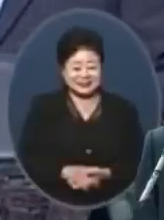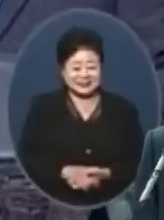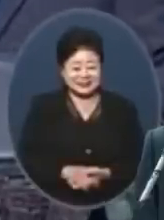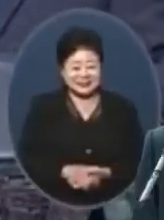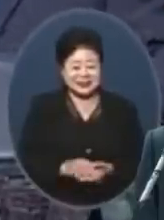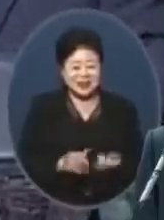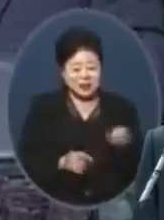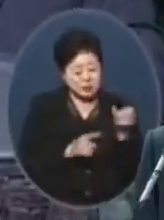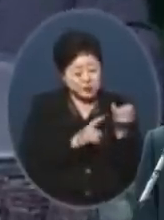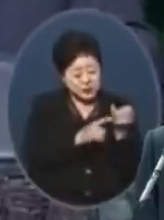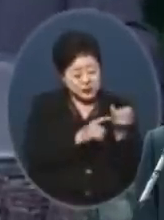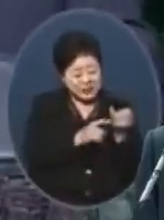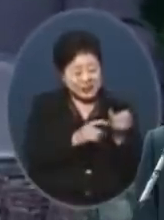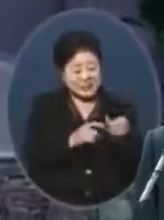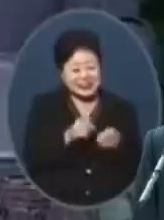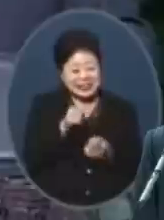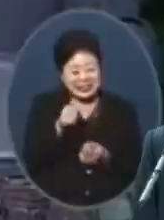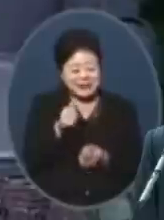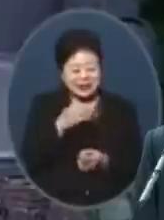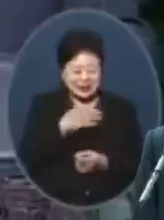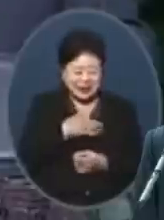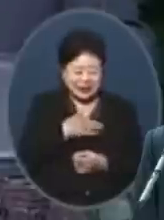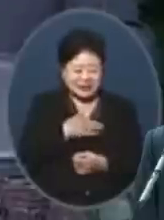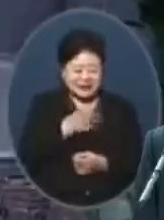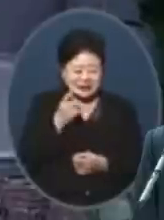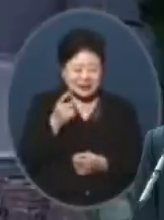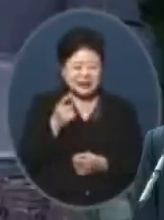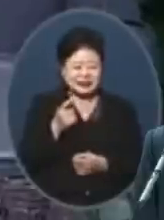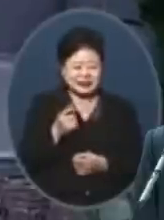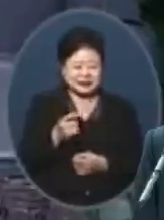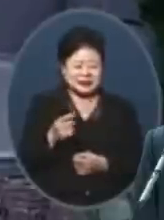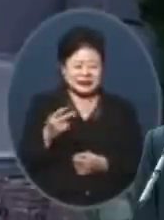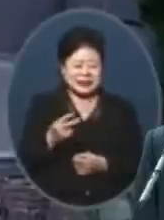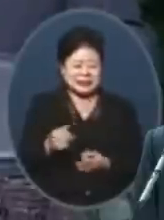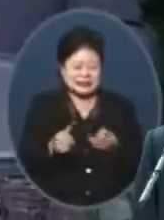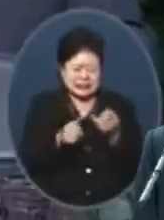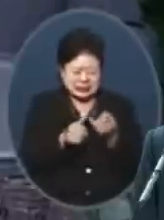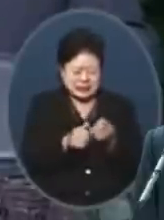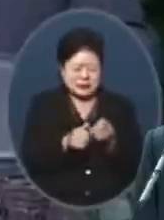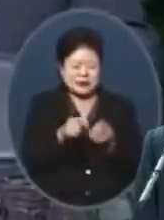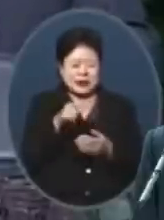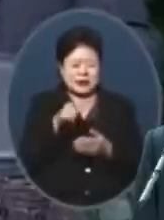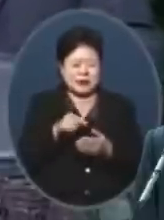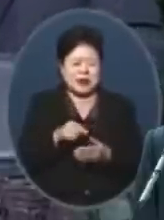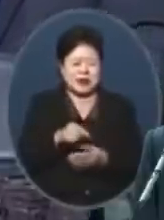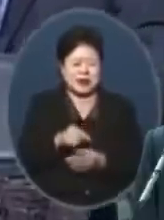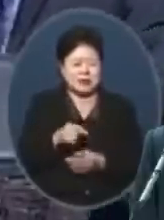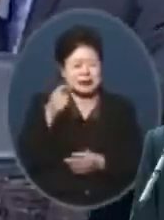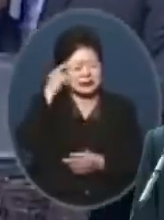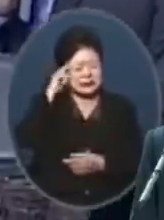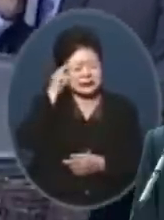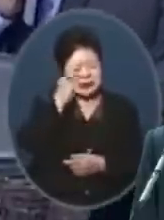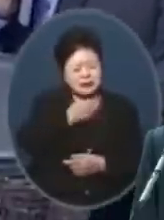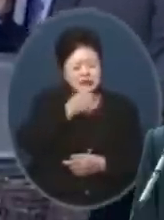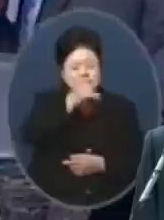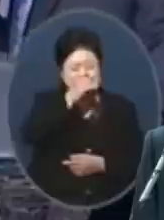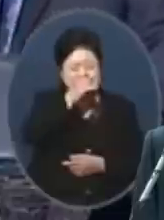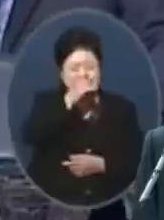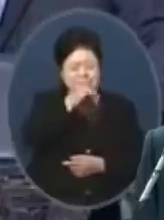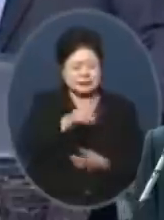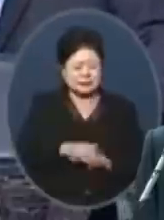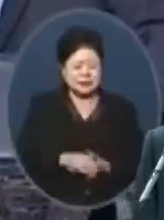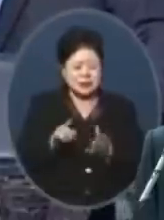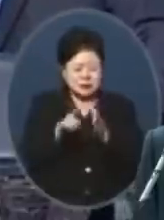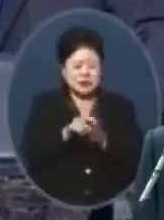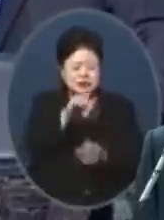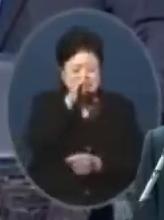그 부인은 남편에게 나는 당신하고 재결합한 것을 마음속에 상상하고 꿈꾸고 있고